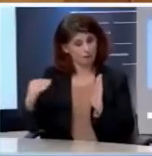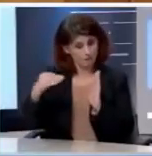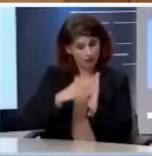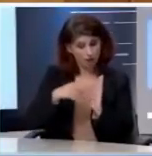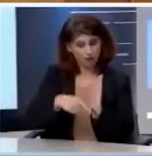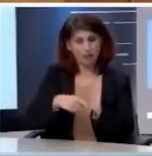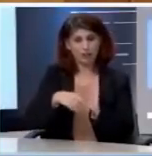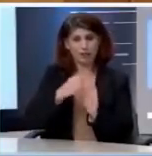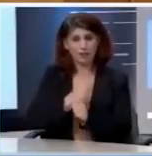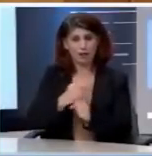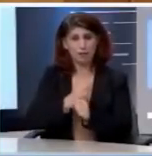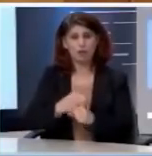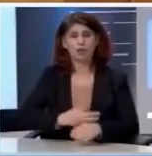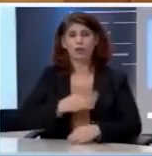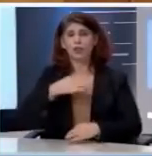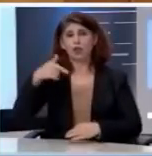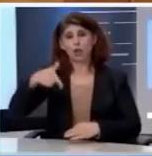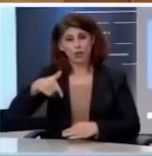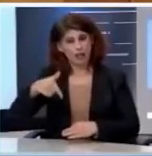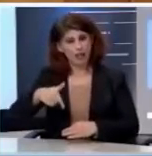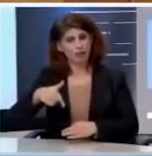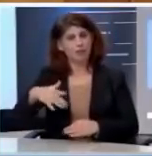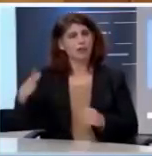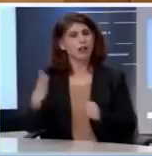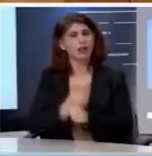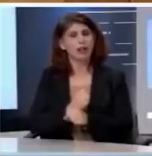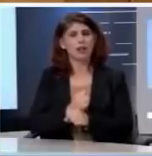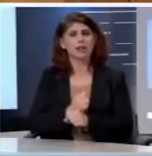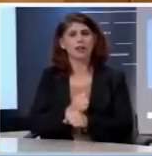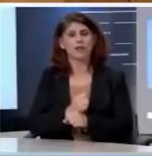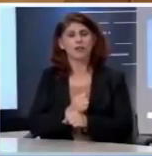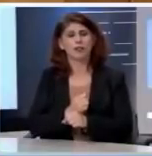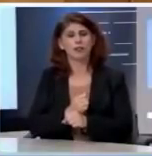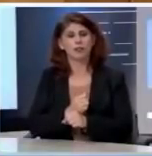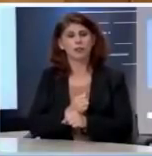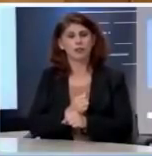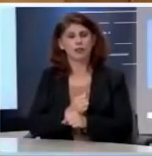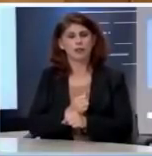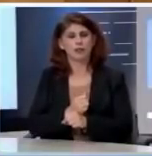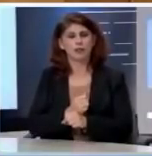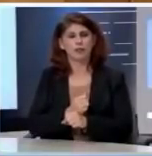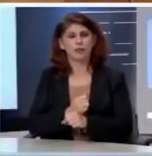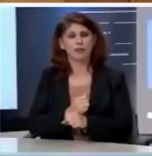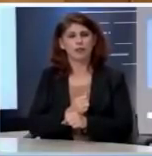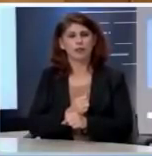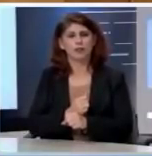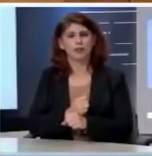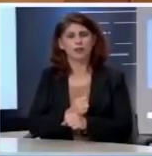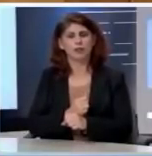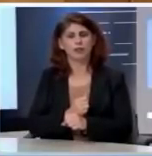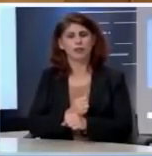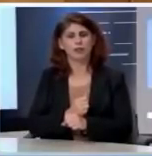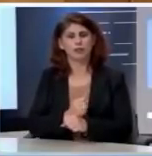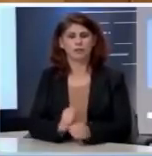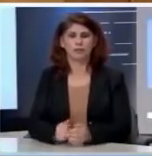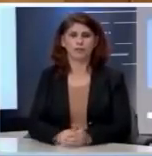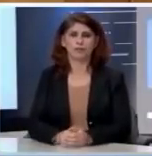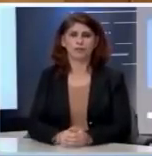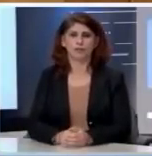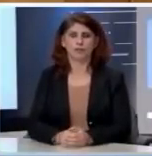της Novartis, ο κύριος Γεωργιάδης κατάφερε να το βρω, ότι έχει πολύ πλάκα, δεν θα το χάσουμε, ώστε και λέει στον Αναστασίου είναι ακόμα